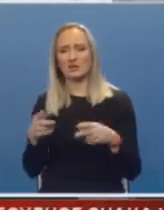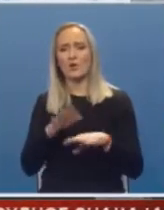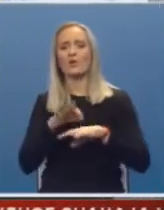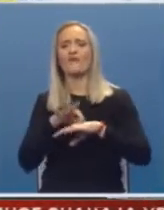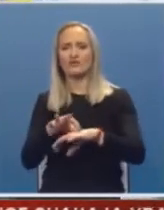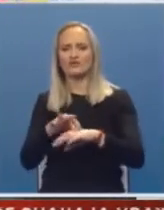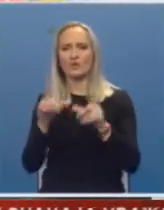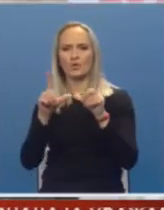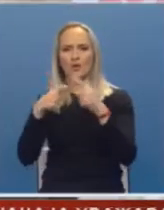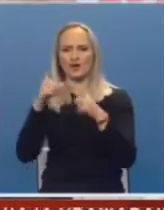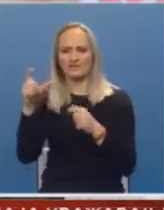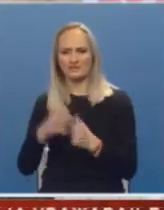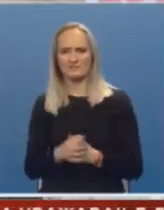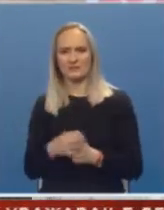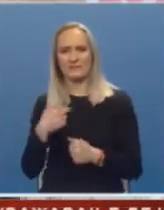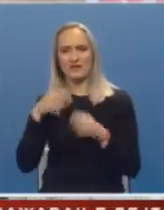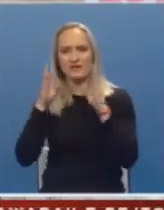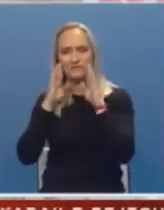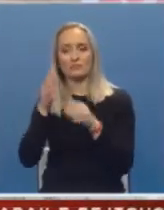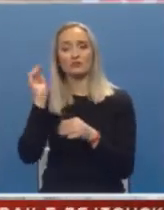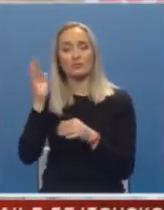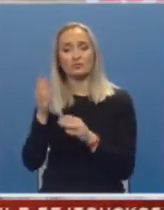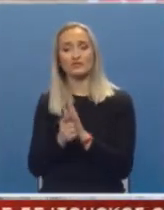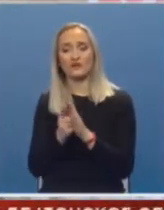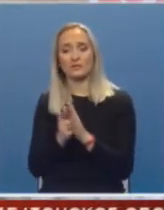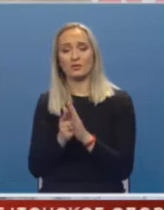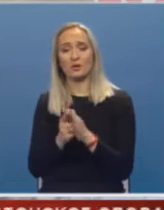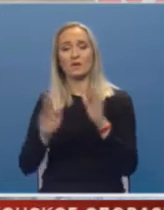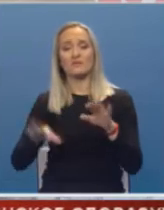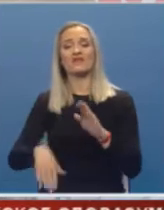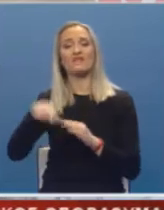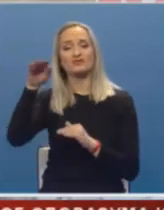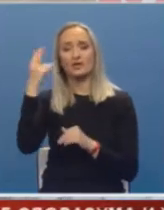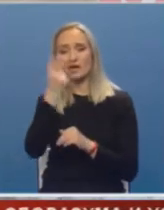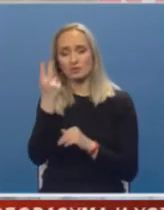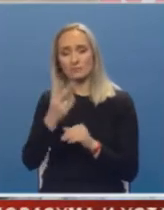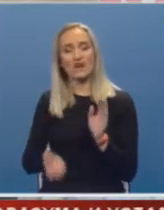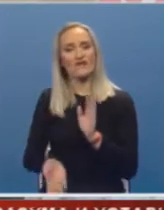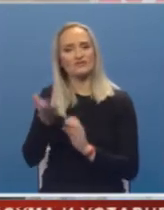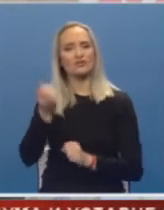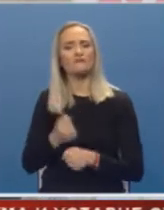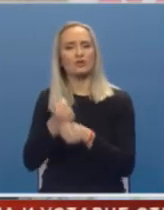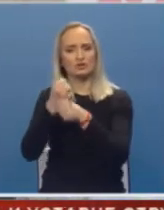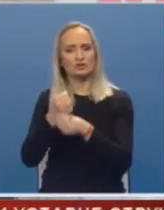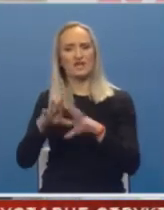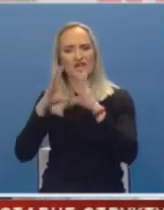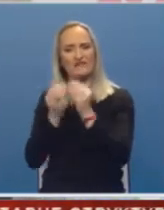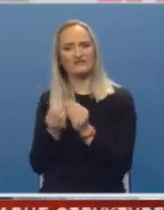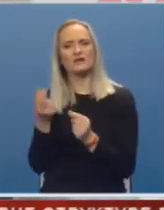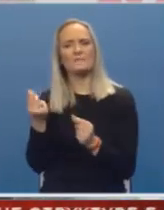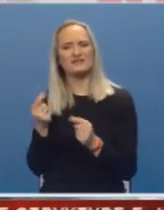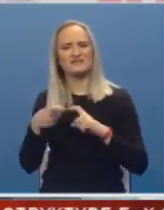rukovodstva UKC-a. Vjerujemo da ćemo u budućem periodu imati više razumijevanja, više podrške i više